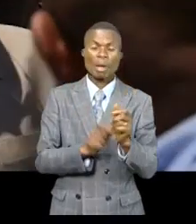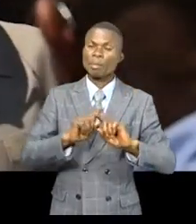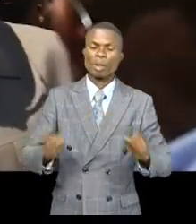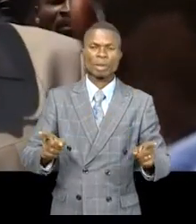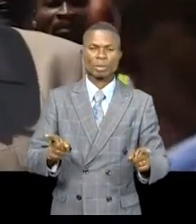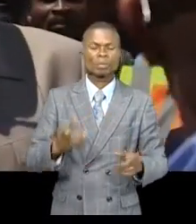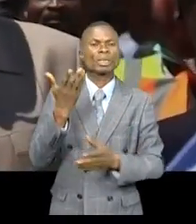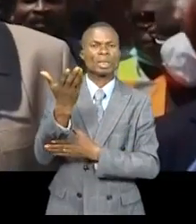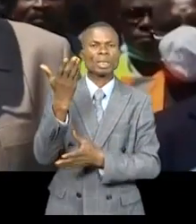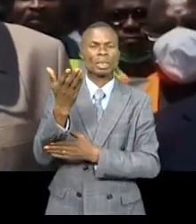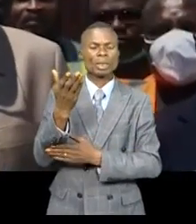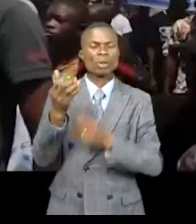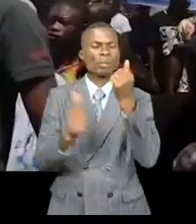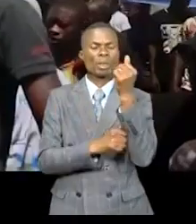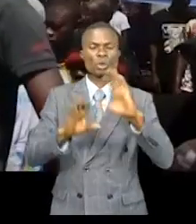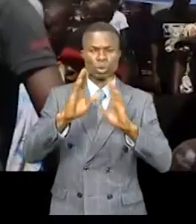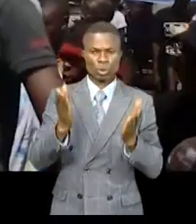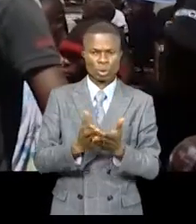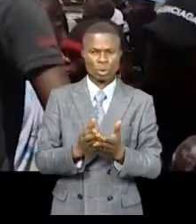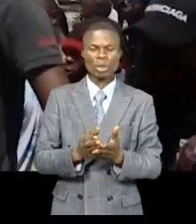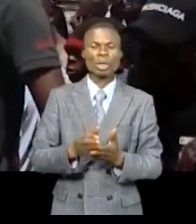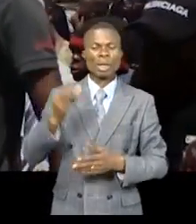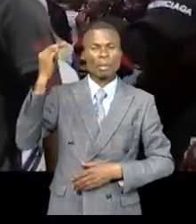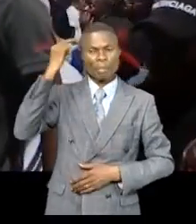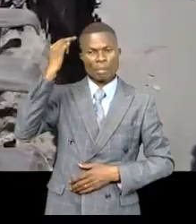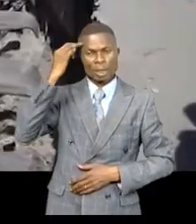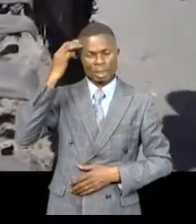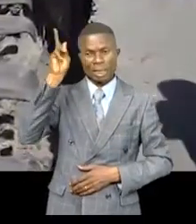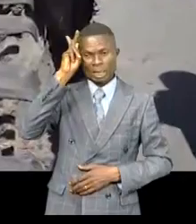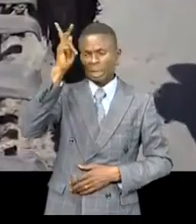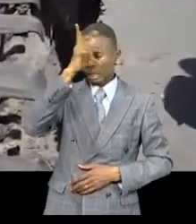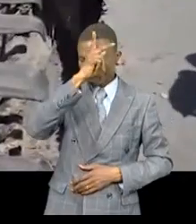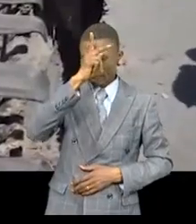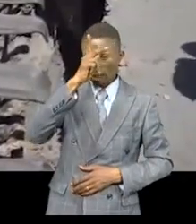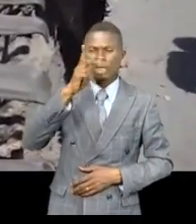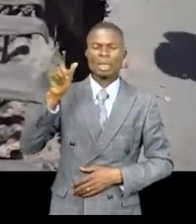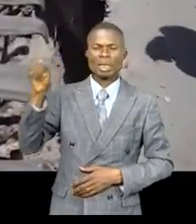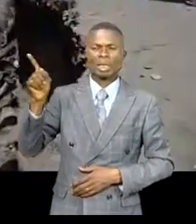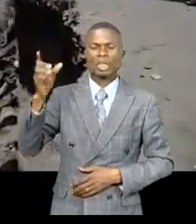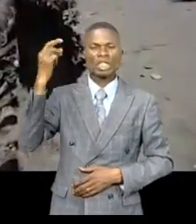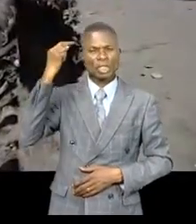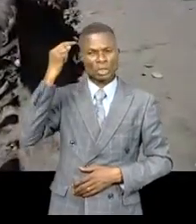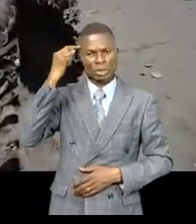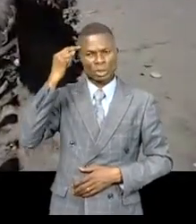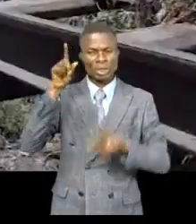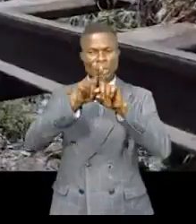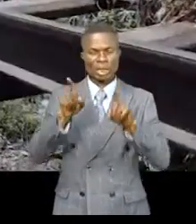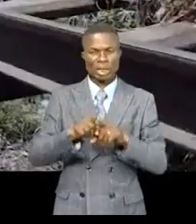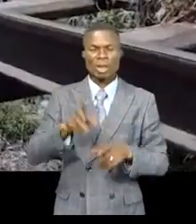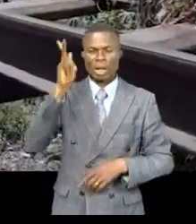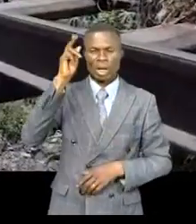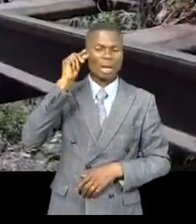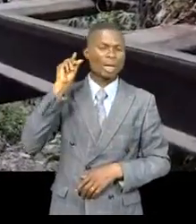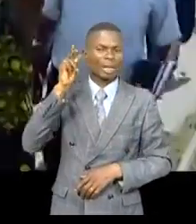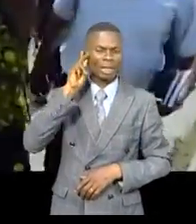les réclamations de la population de Mikondo, de Messina, de Kingabwa, d'Ndjili et même de Kimbanseke, dans